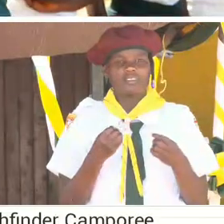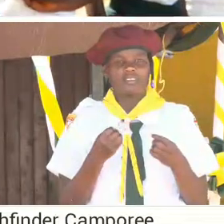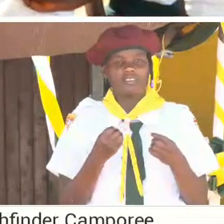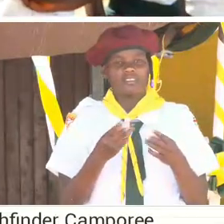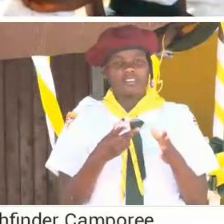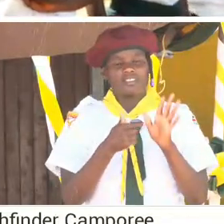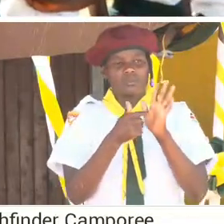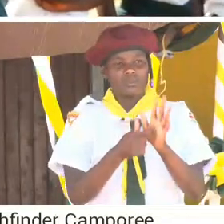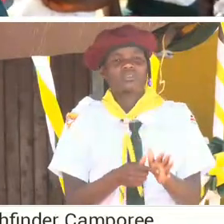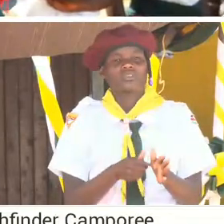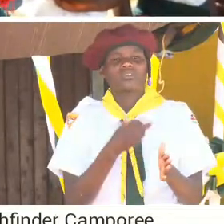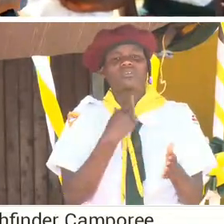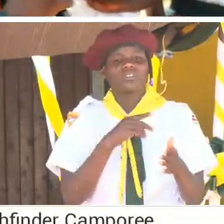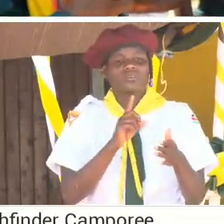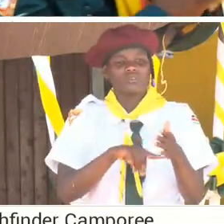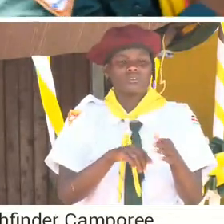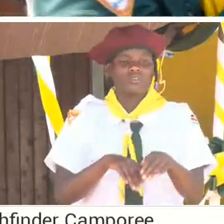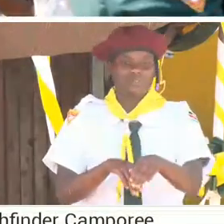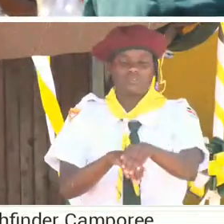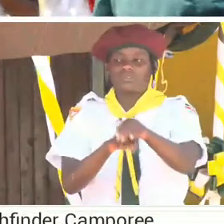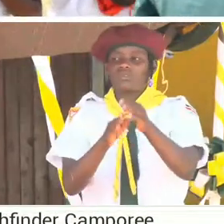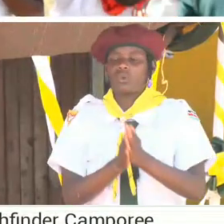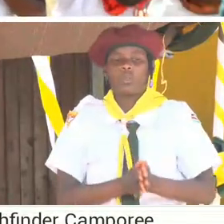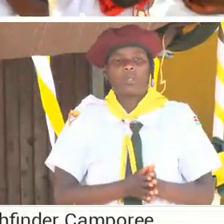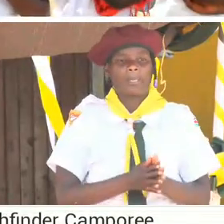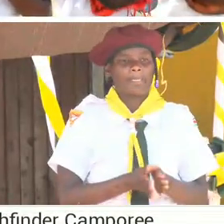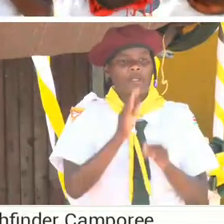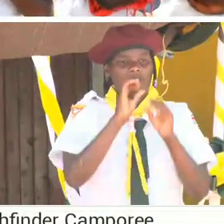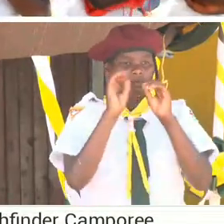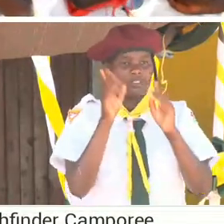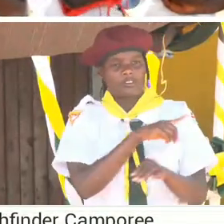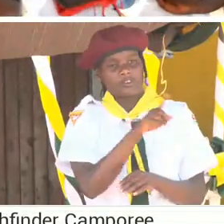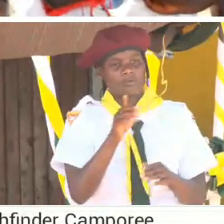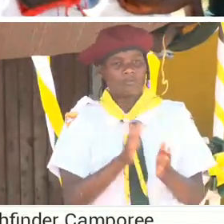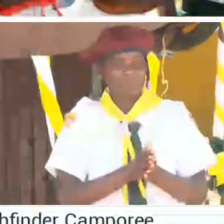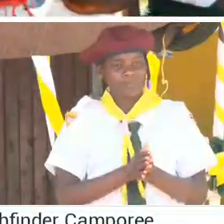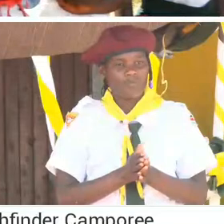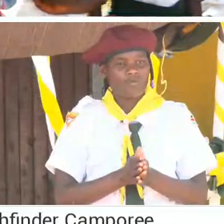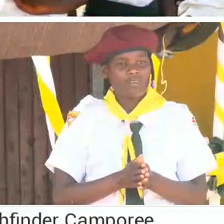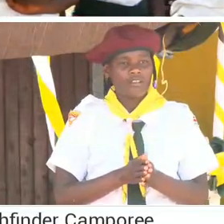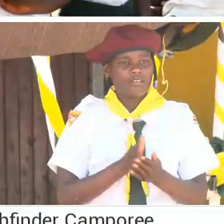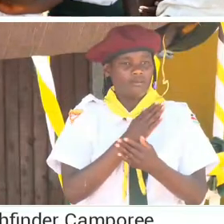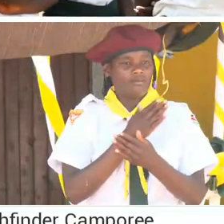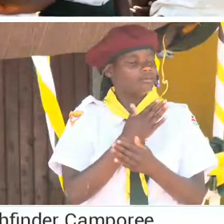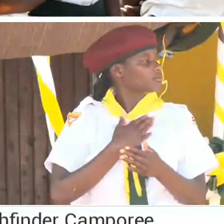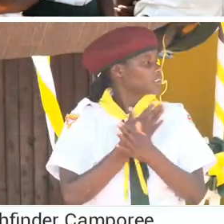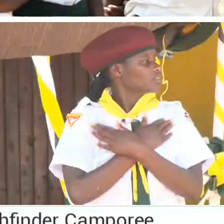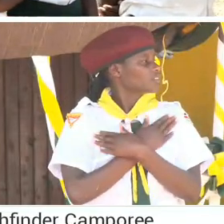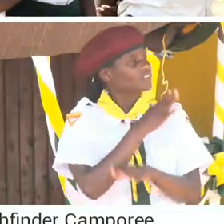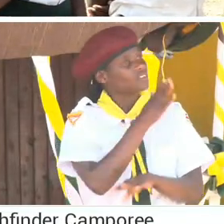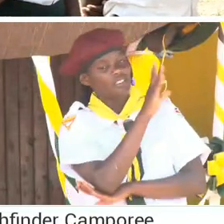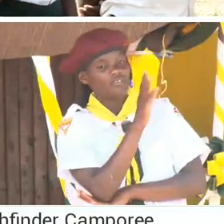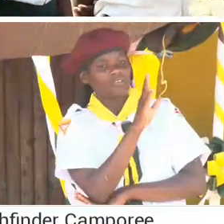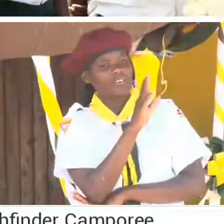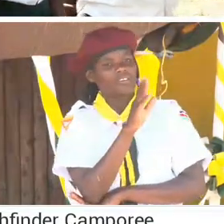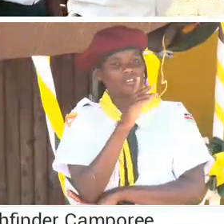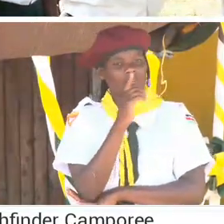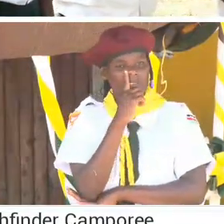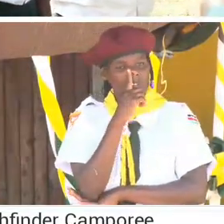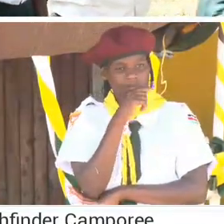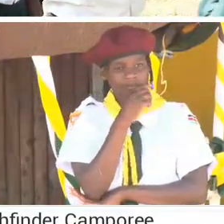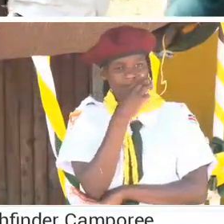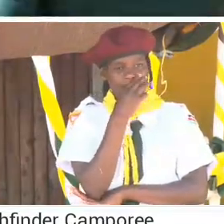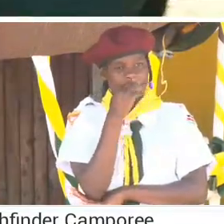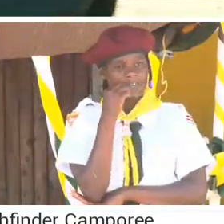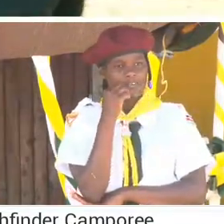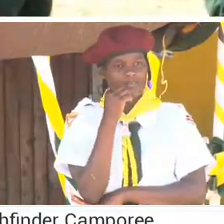ni wapi utabatizwa. Bwana akubariki sana. Mchana leo wapendwa, tunapoenda kufunga programu hii,